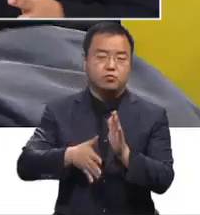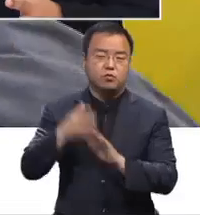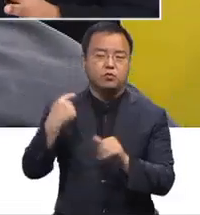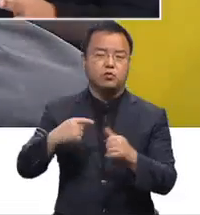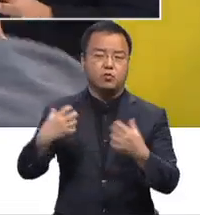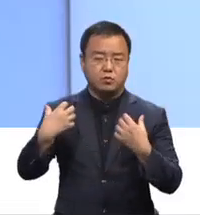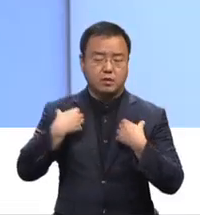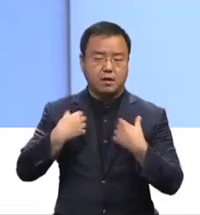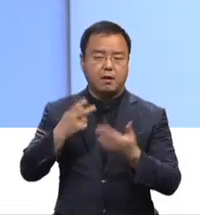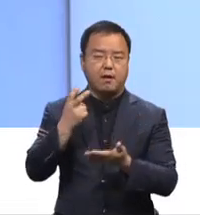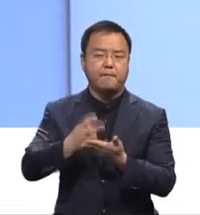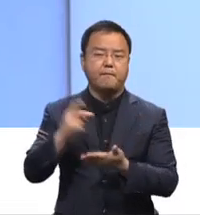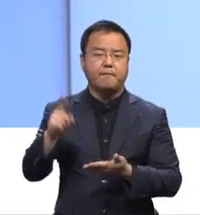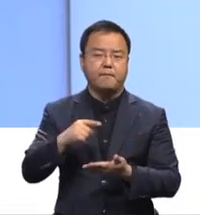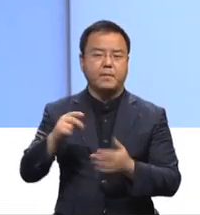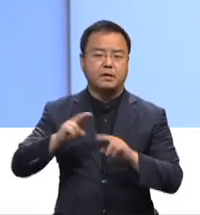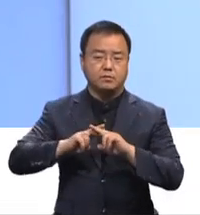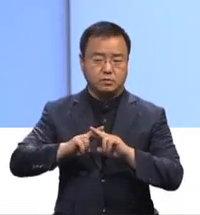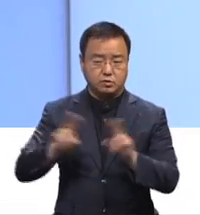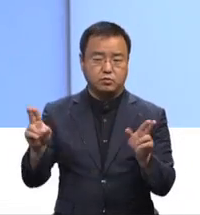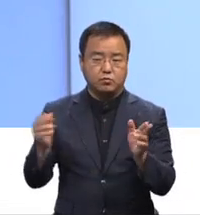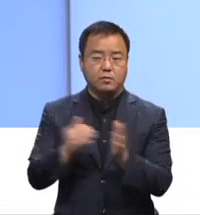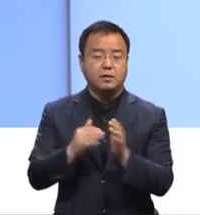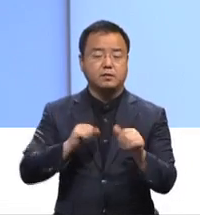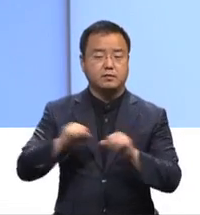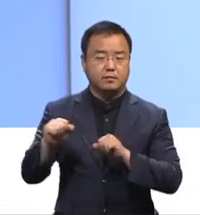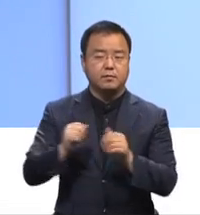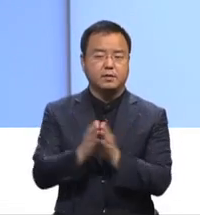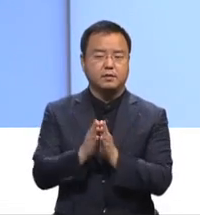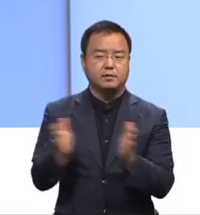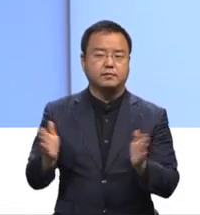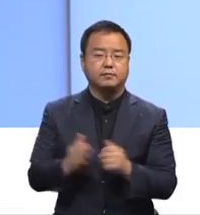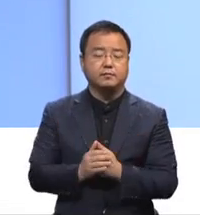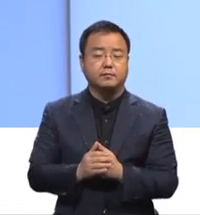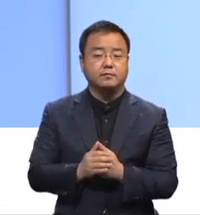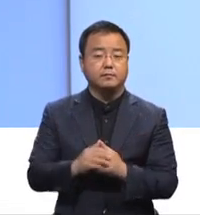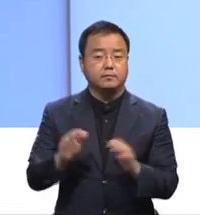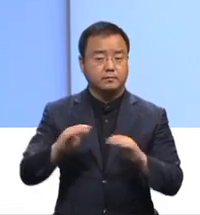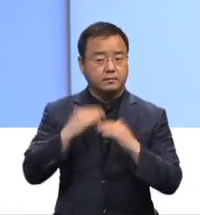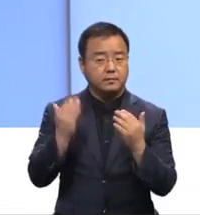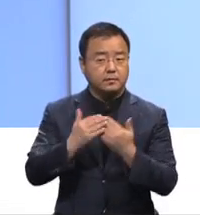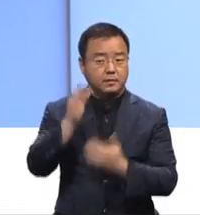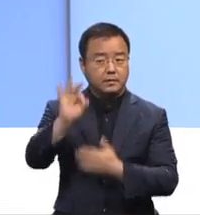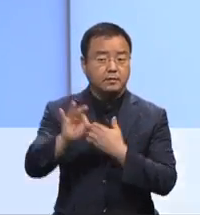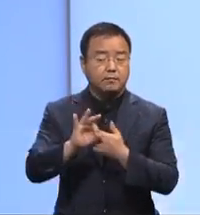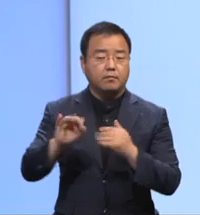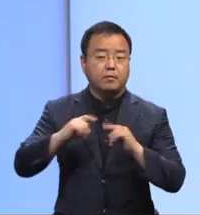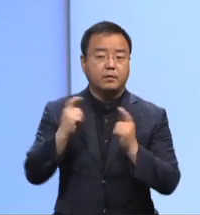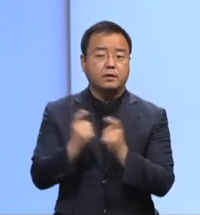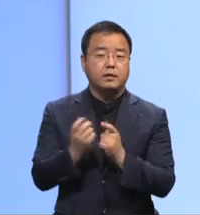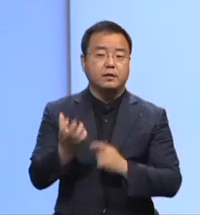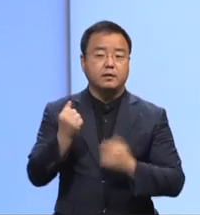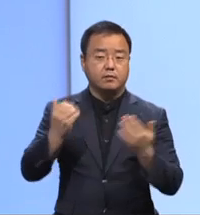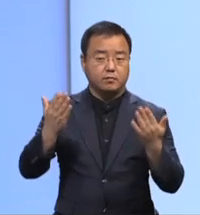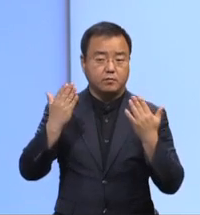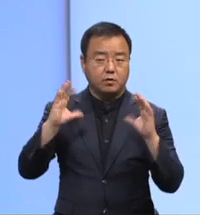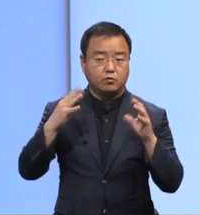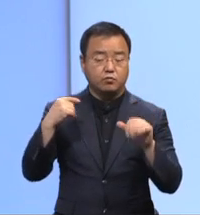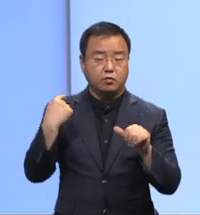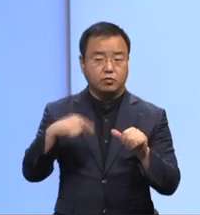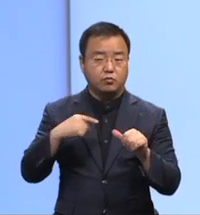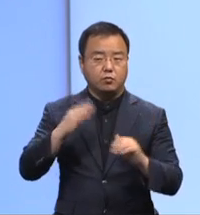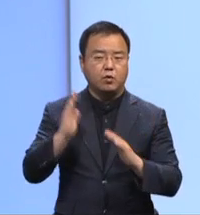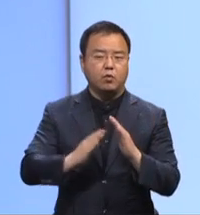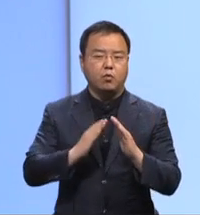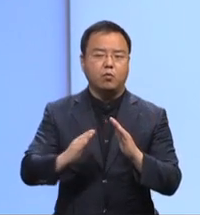법의 있는 해산 절차를 밟게 되는데 까지 이르렀습니다 전체적으로 보면 사립 학교와 의 유아 교육의 공공성을 확보해야 한다는